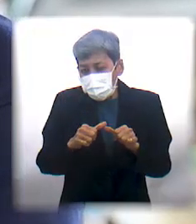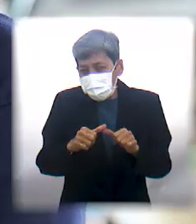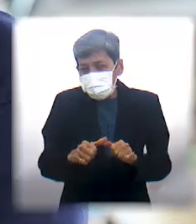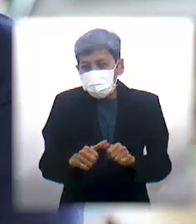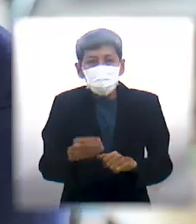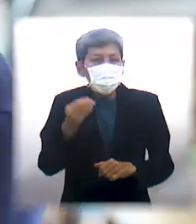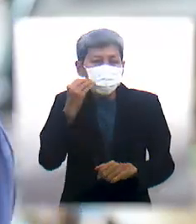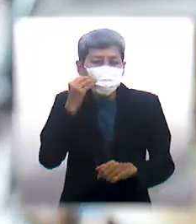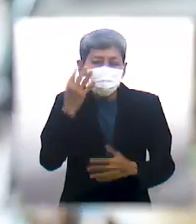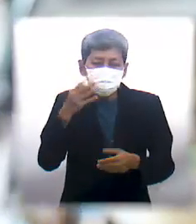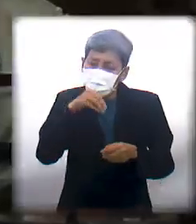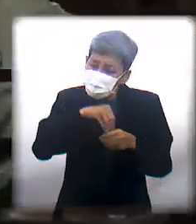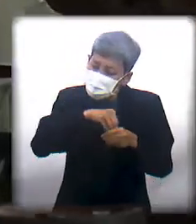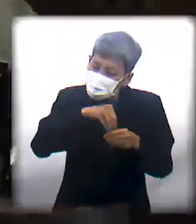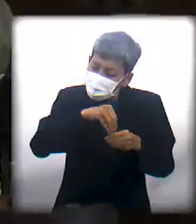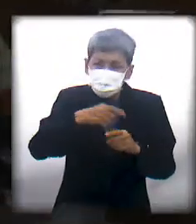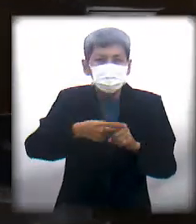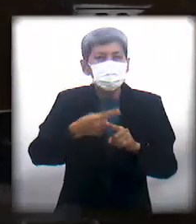ไม่ได้กลับบ้านเลย3เดือนฝ่า